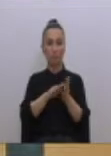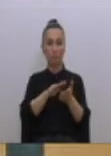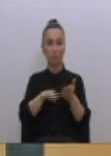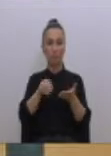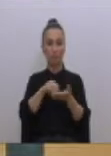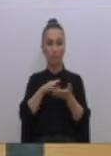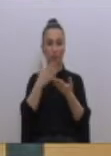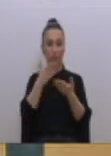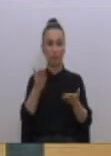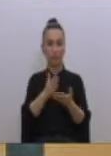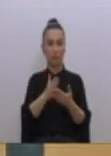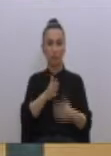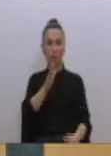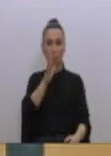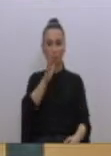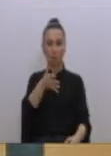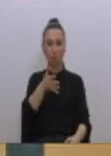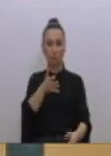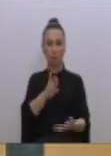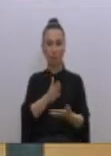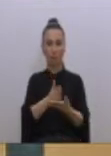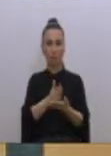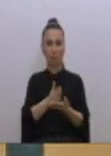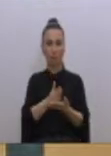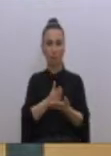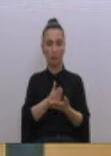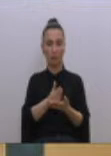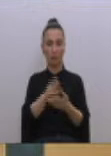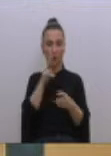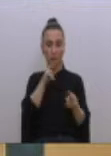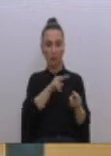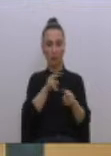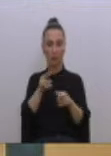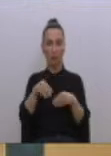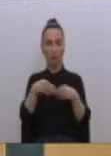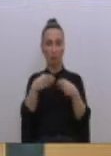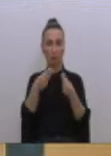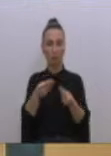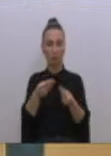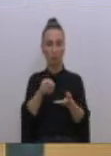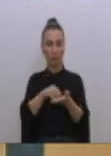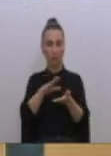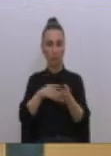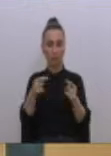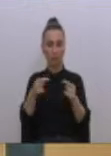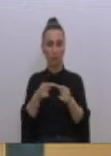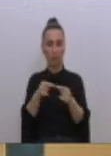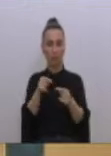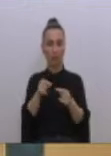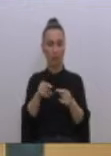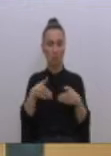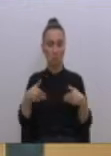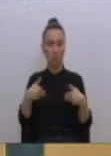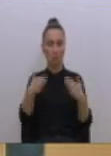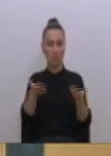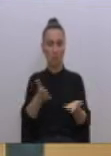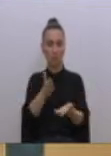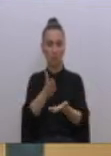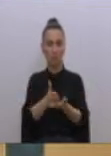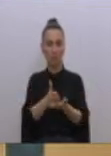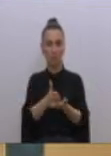დასკვნით არის, 5 წელი არის აუდიტორები გასცემენ უპირობო დასკვნას, რაც მისასალმებელია